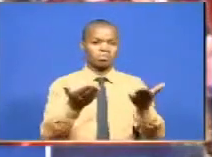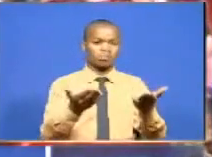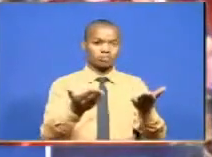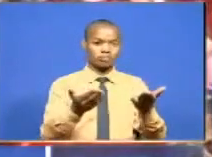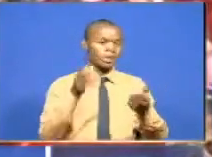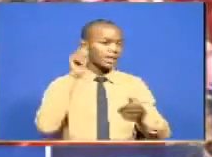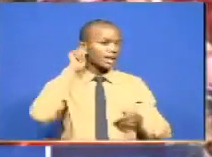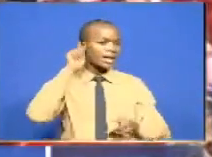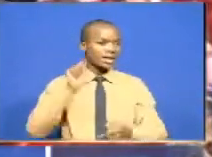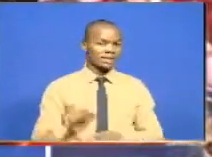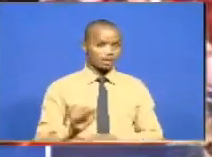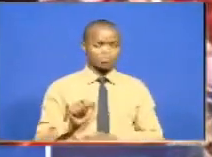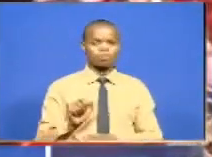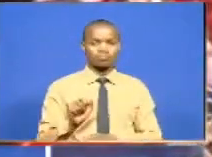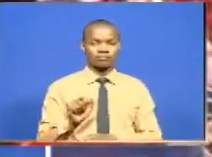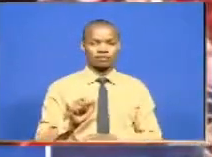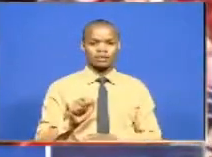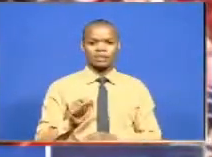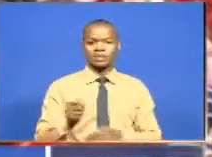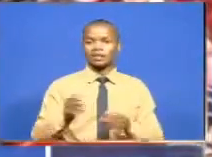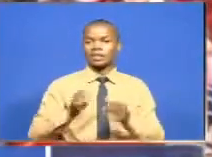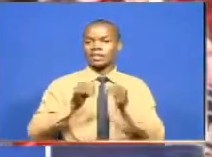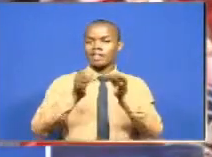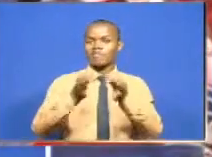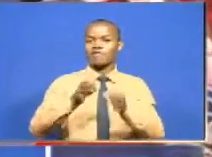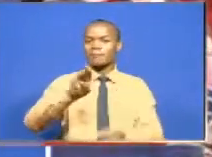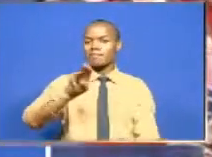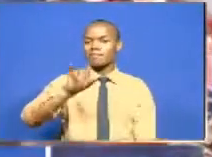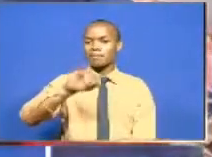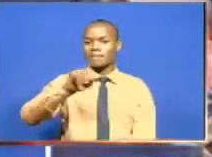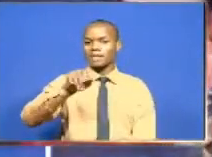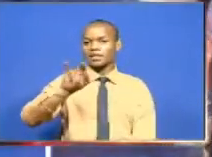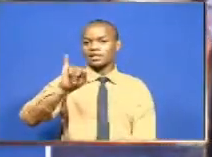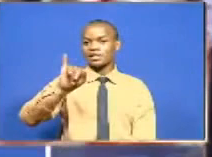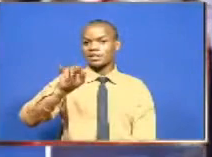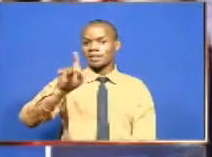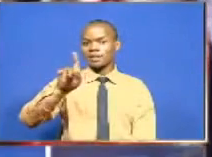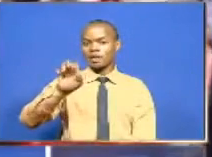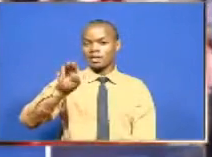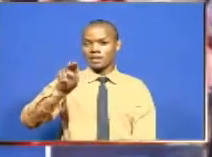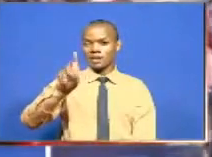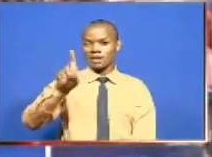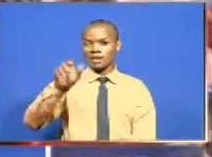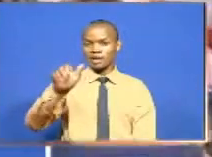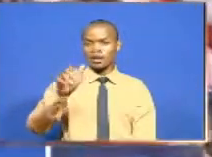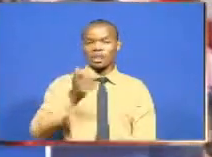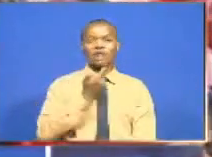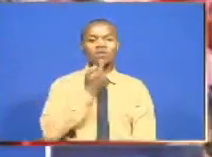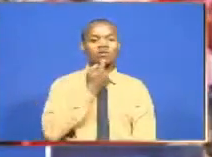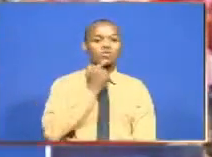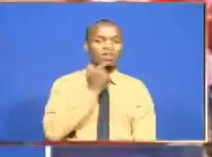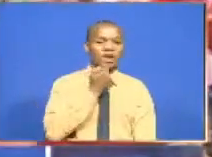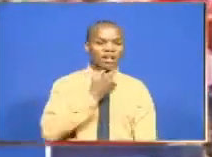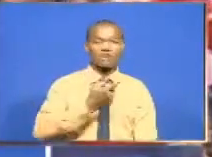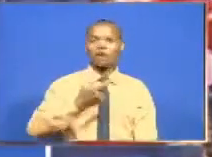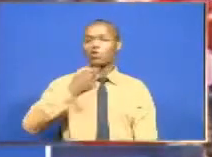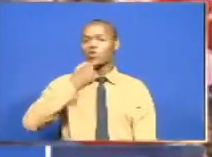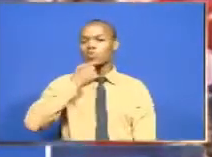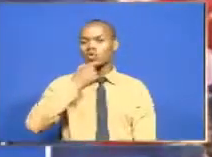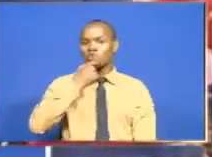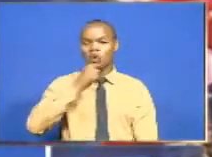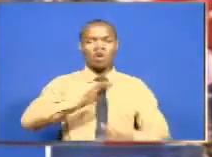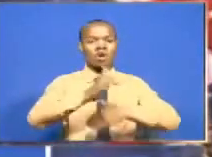Mkale, uwe Mjikenda, uwe Mturukana, uwe Mjaluo, wewe